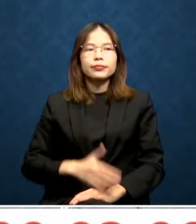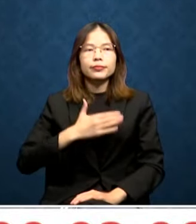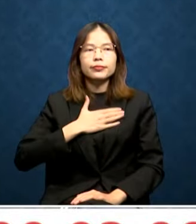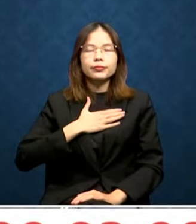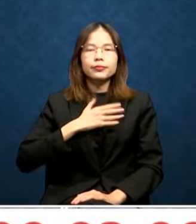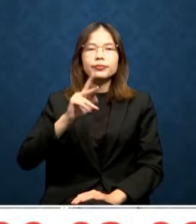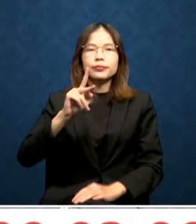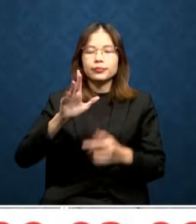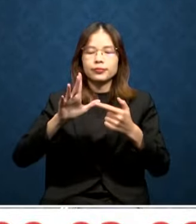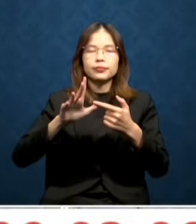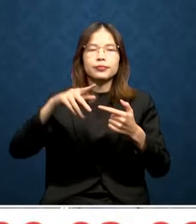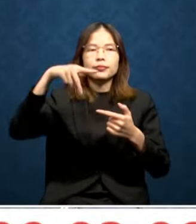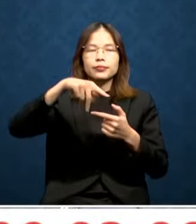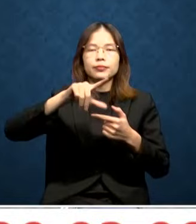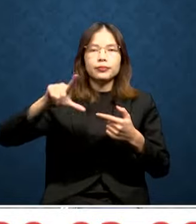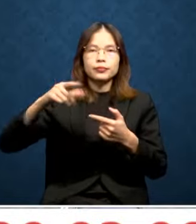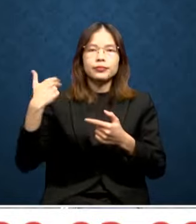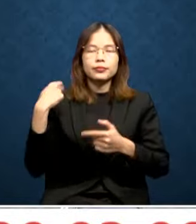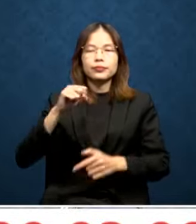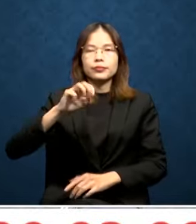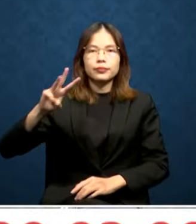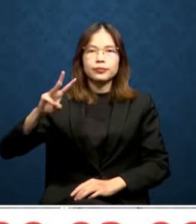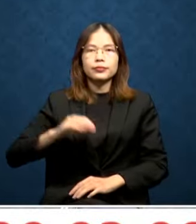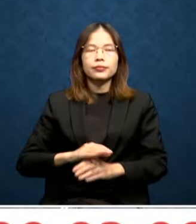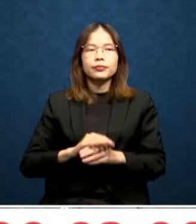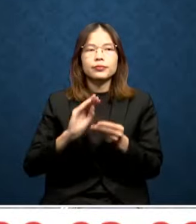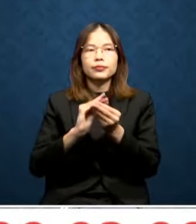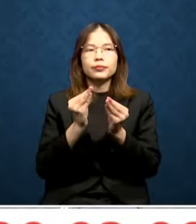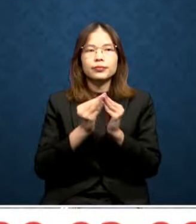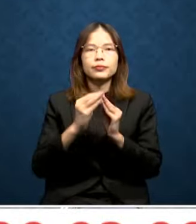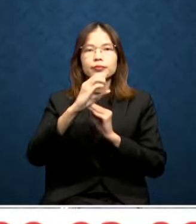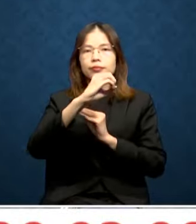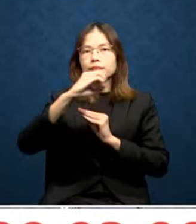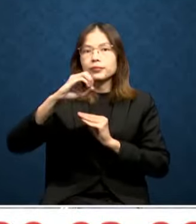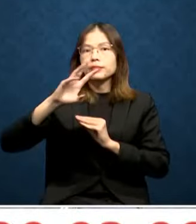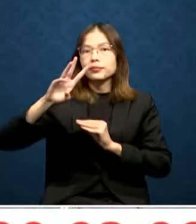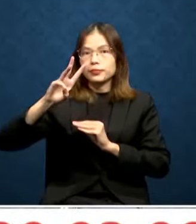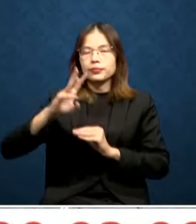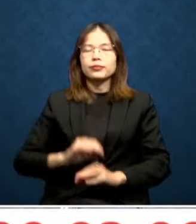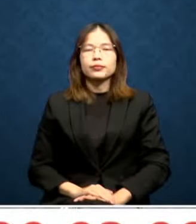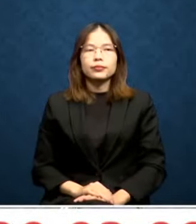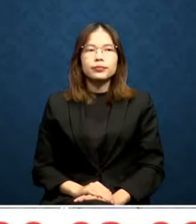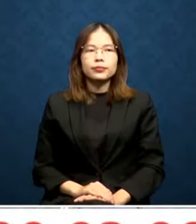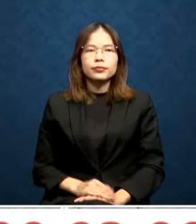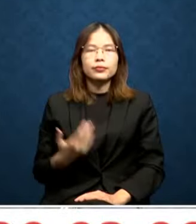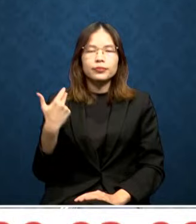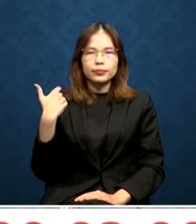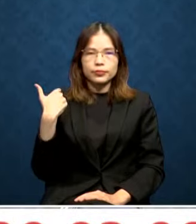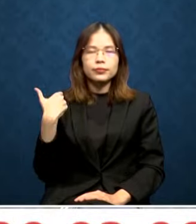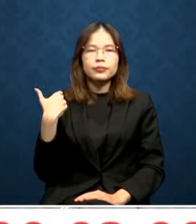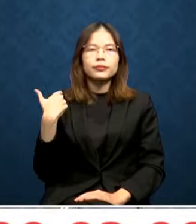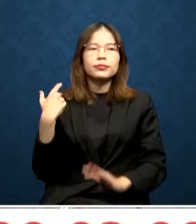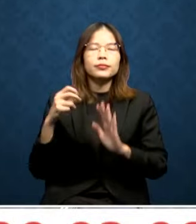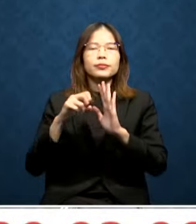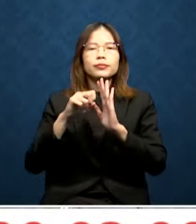กำพลทองชิวนะครับวุฒิสภาสมาชิกวุฒิสภา 006นะครับจากสมุทรสาครกลุ่ม